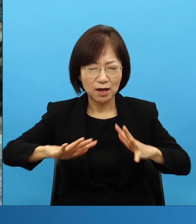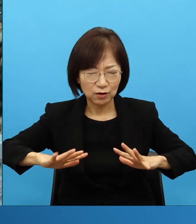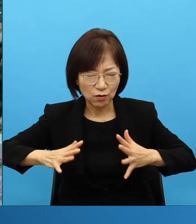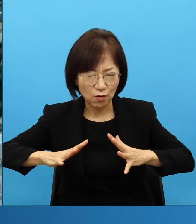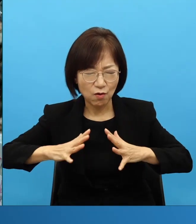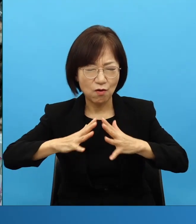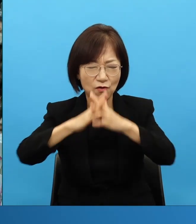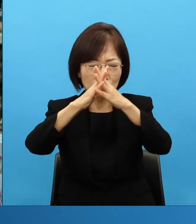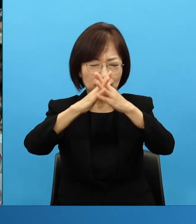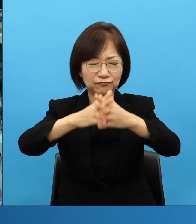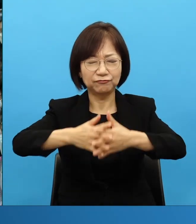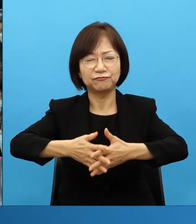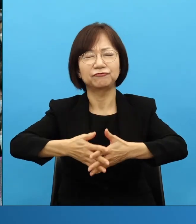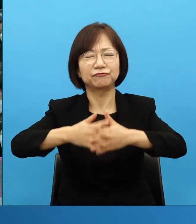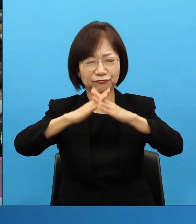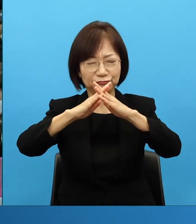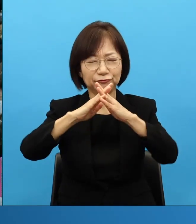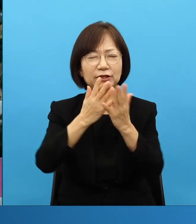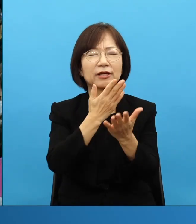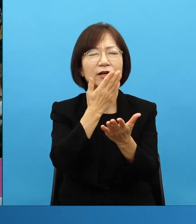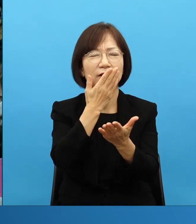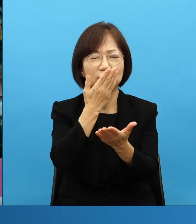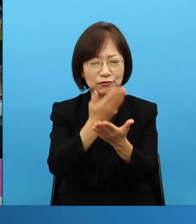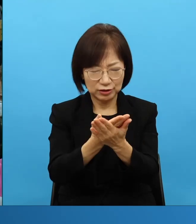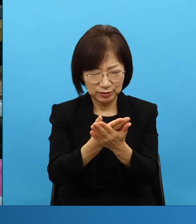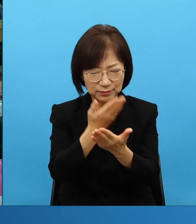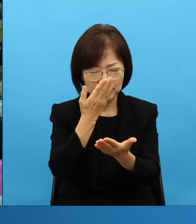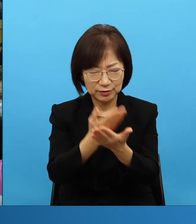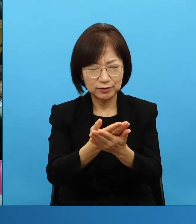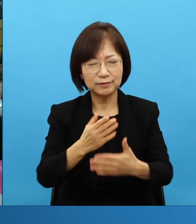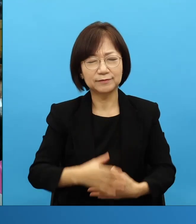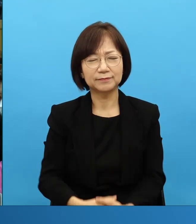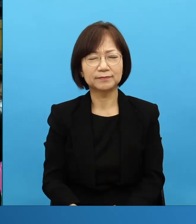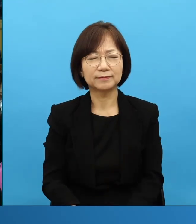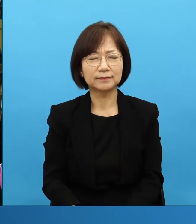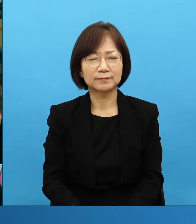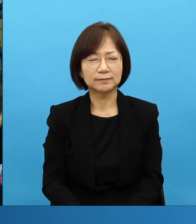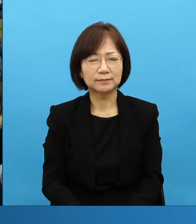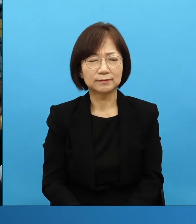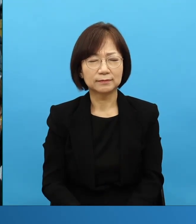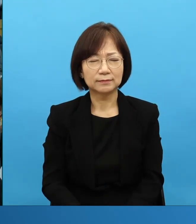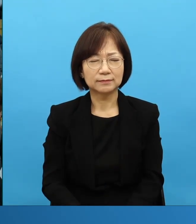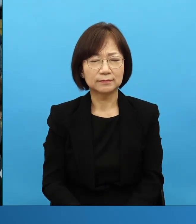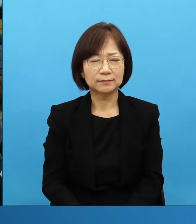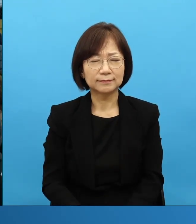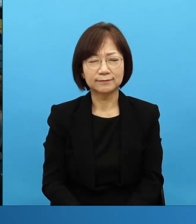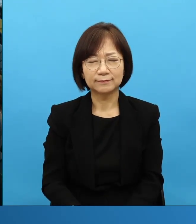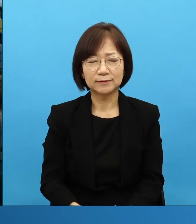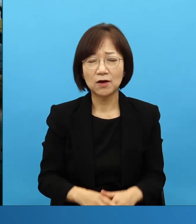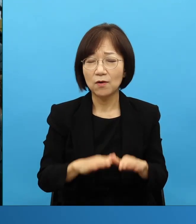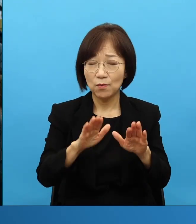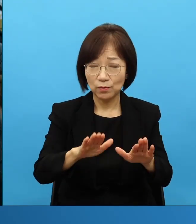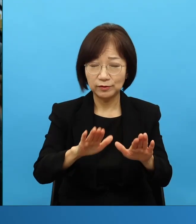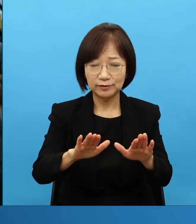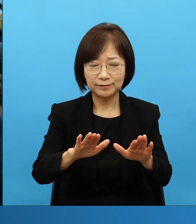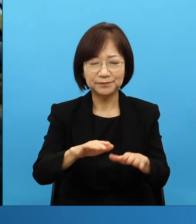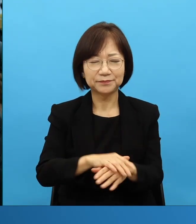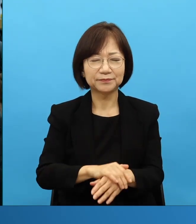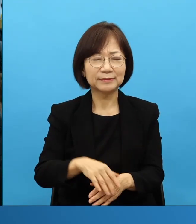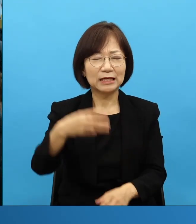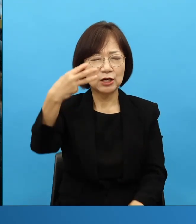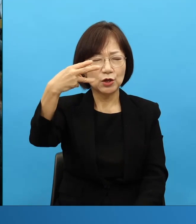positions, our assertions, or benefits, but rather become a new church that saves the age and the future. 오늘도 단위에 세우신